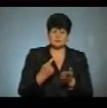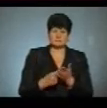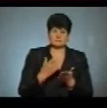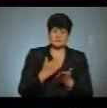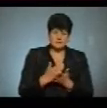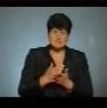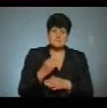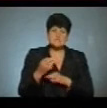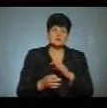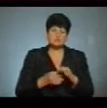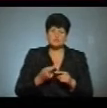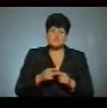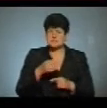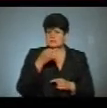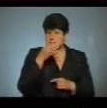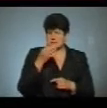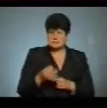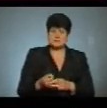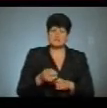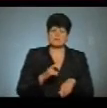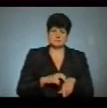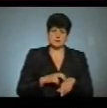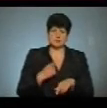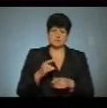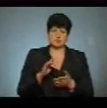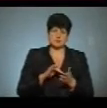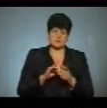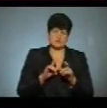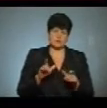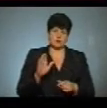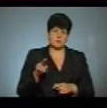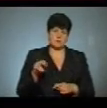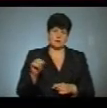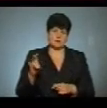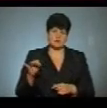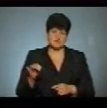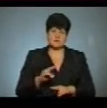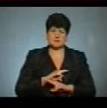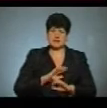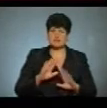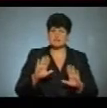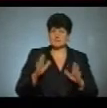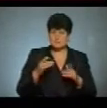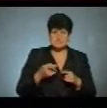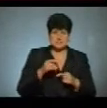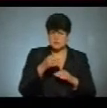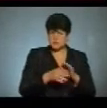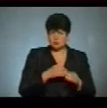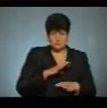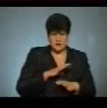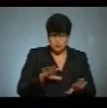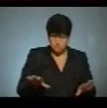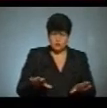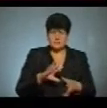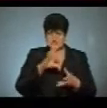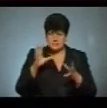Про це повідомив епідеміолог обласного лабораторного центру Володимир Паничев. За його словами, летальних випадків за добу не було. Загалом, за його словами,